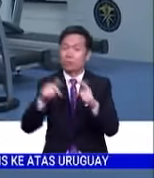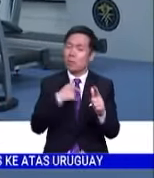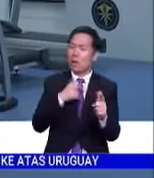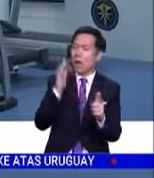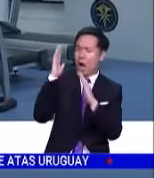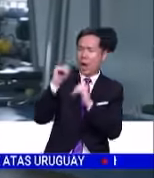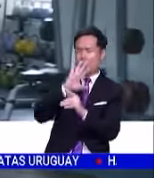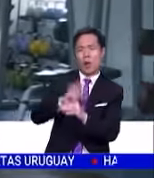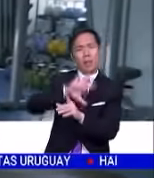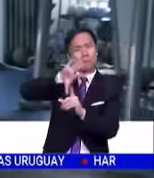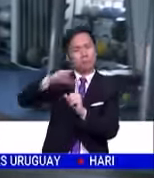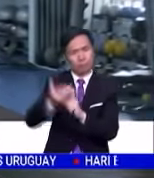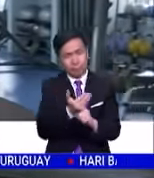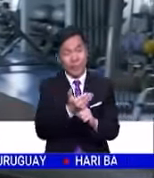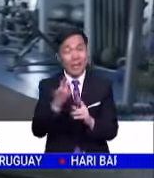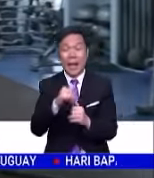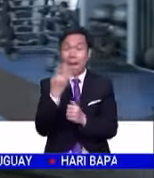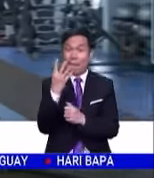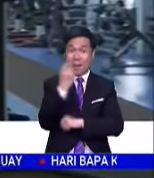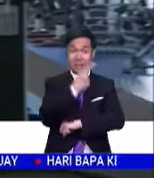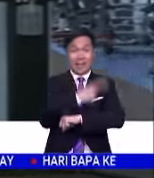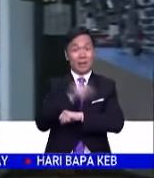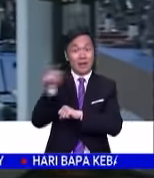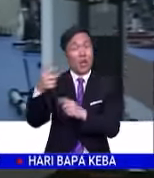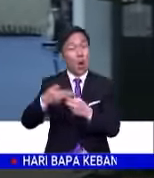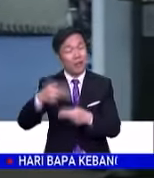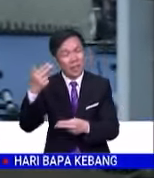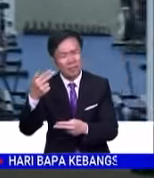Menurut beliau, tempoh kuarantin wajib selama 14 hari di